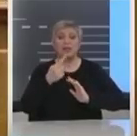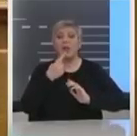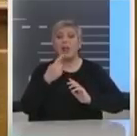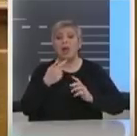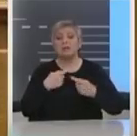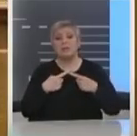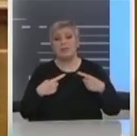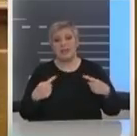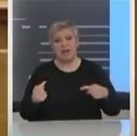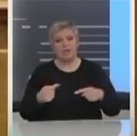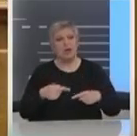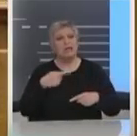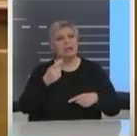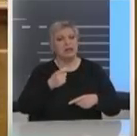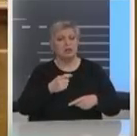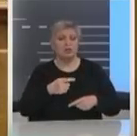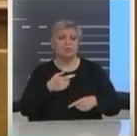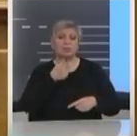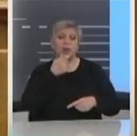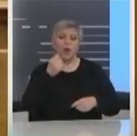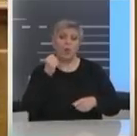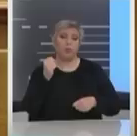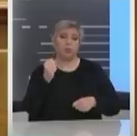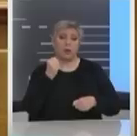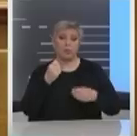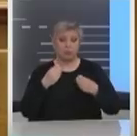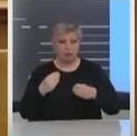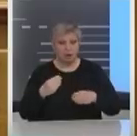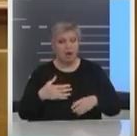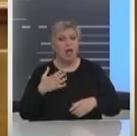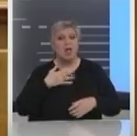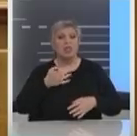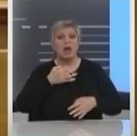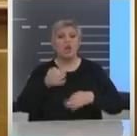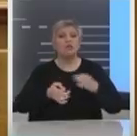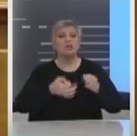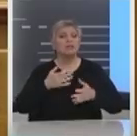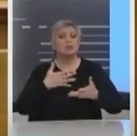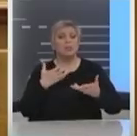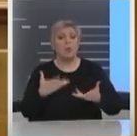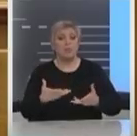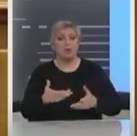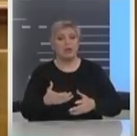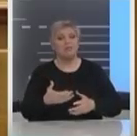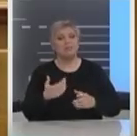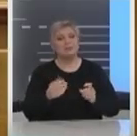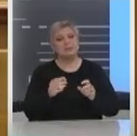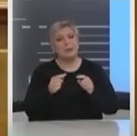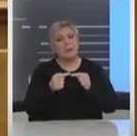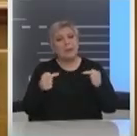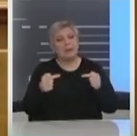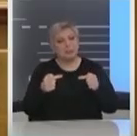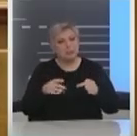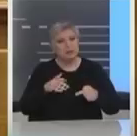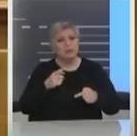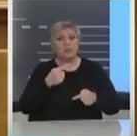μορφωμένος άνθρωπος, θα σας θυμίσω μια κουβέντα η οποία υπόθηκε από έναν